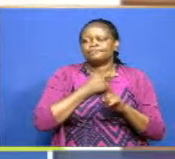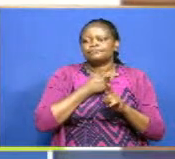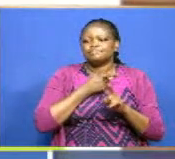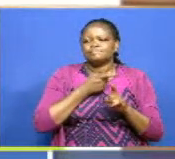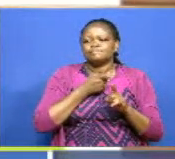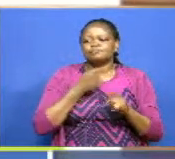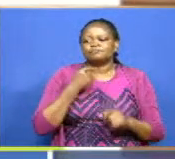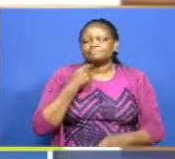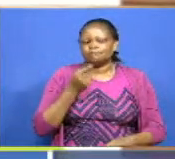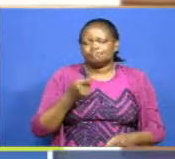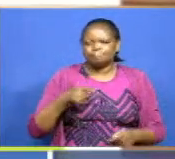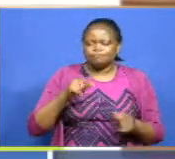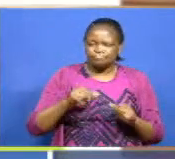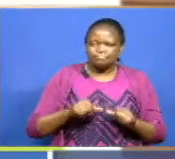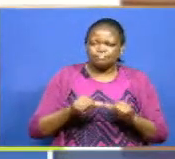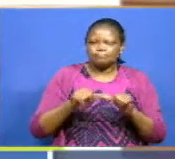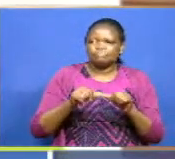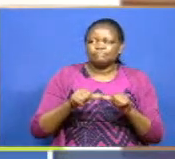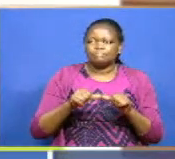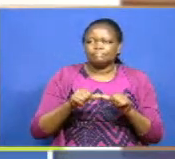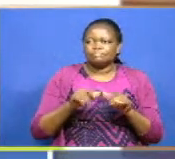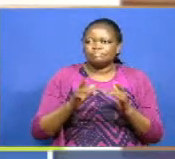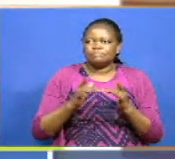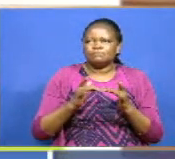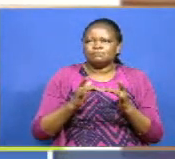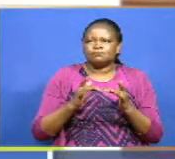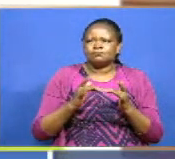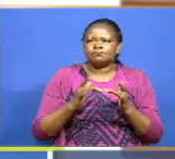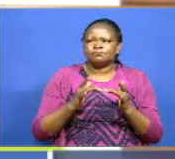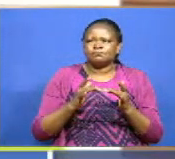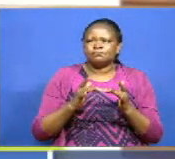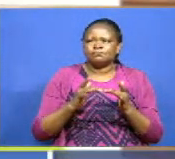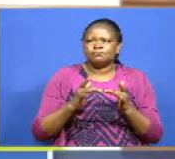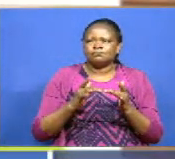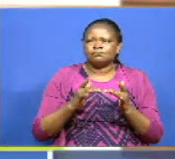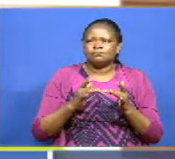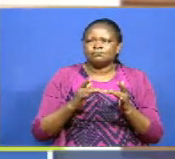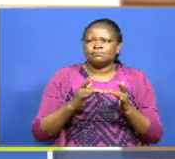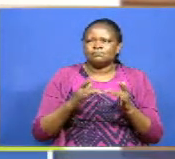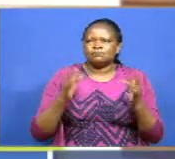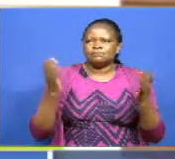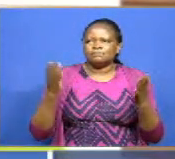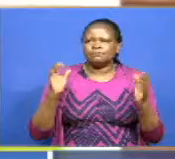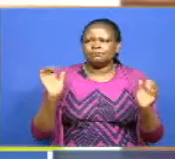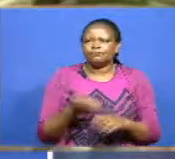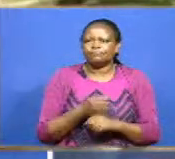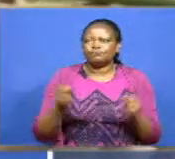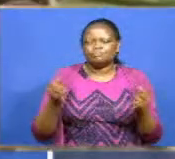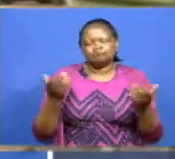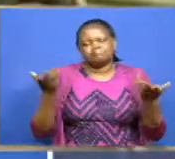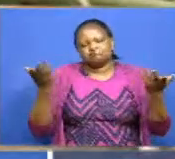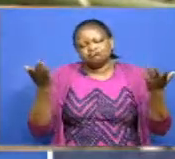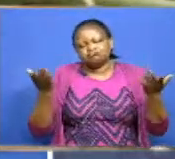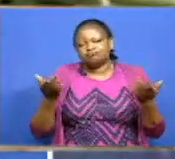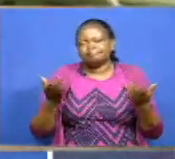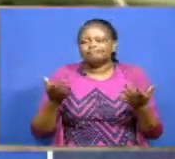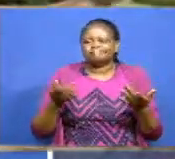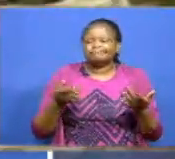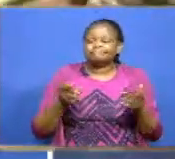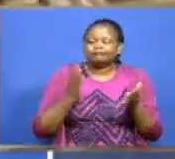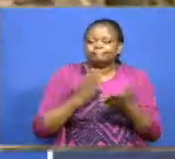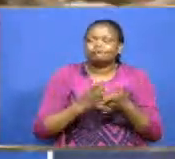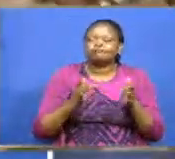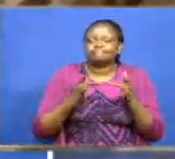we continue doing hybrid where we can. Where we cannot, we still do online. Hatimaye, ongezeko